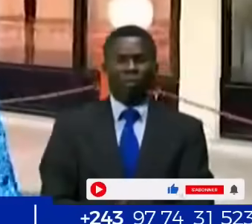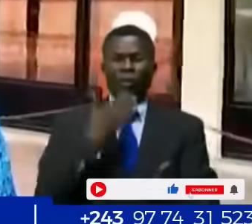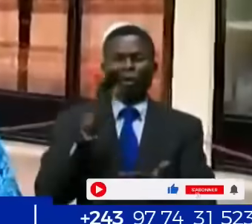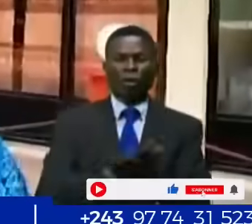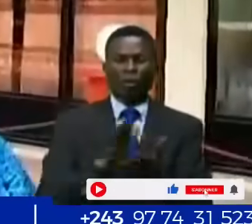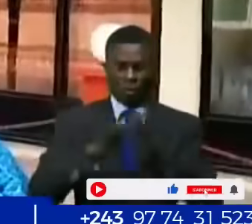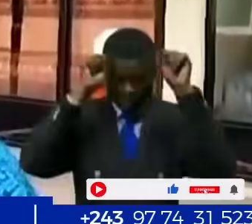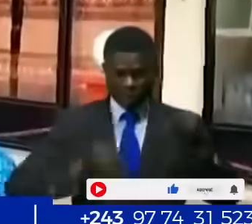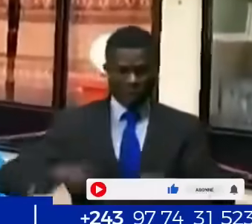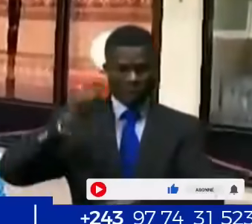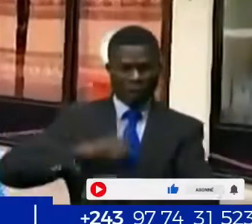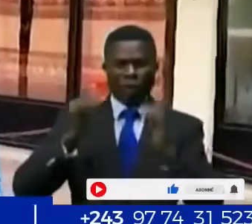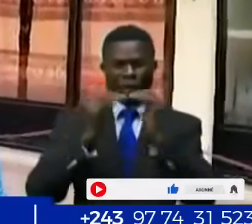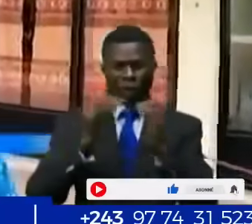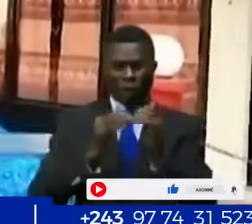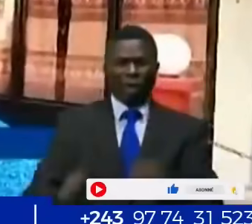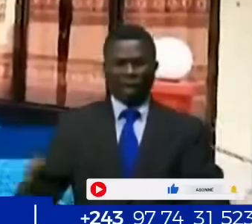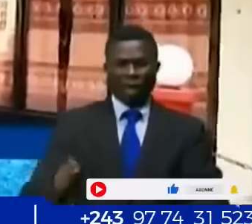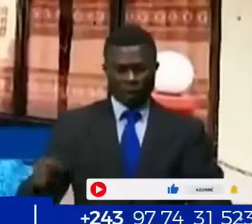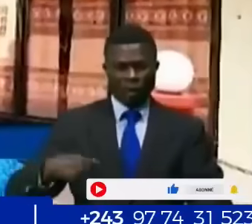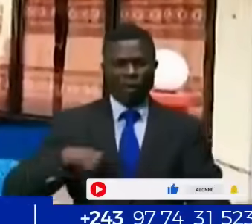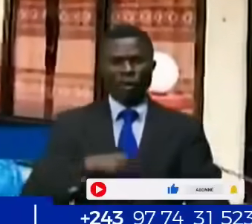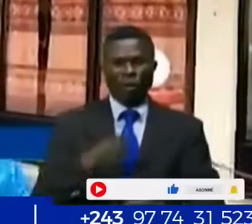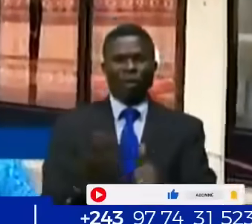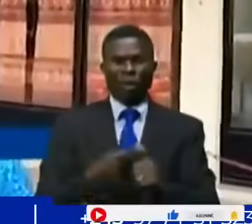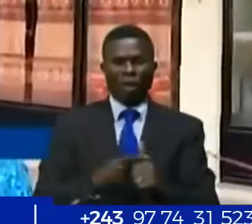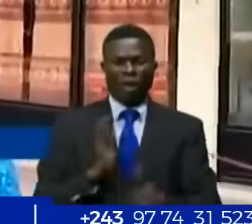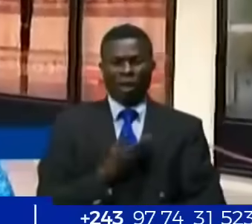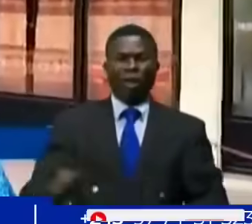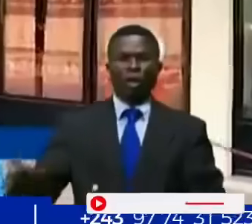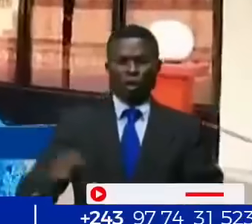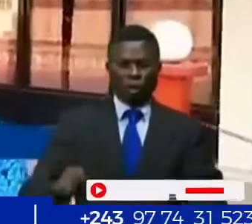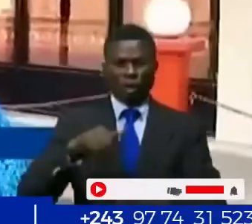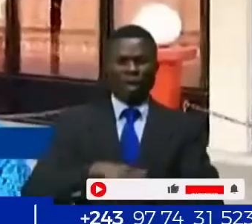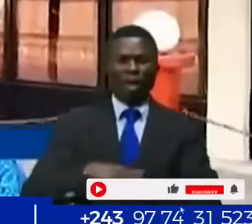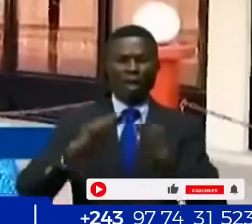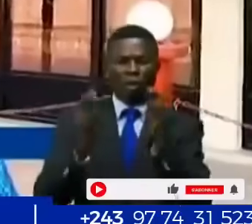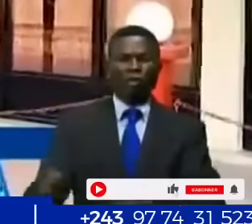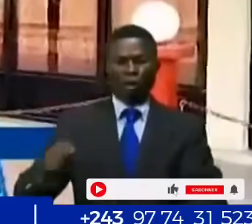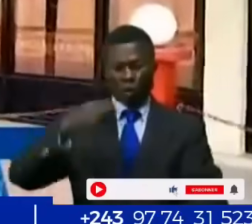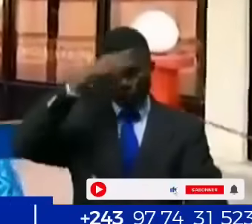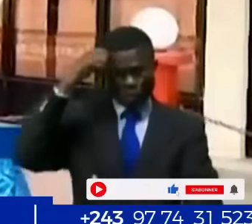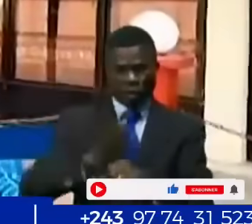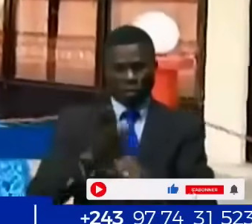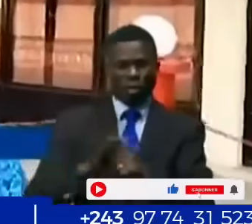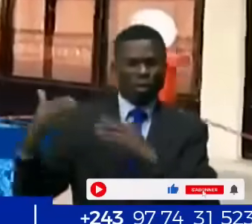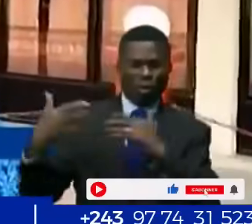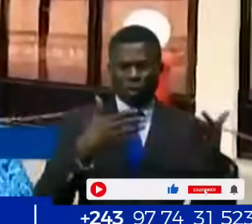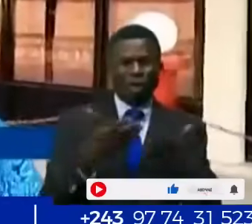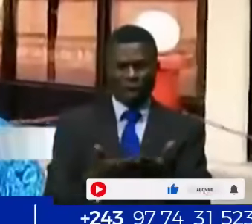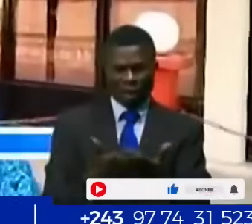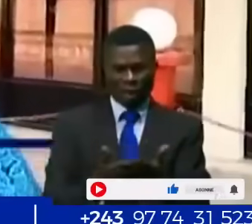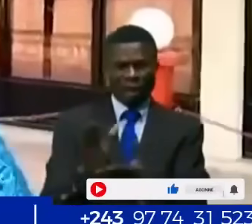une justice équitable à notre territoire, surtout que notre territoire, c'est parmi les territoires qui ont souffert de l'atrocité